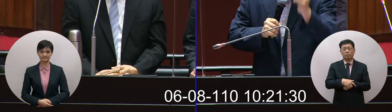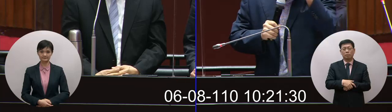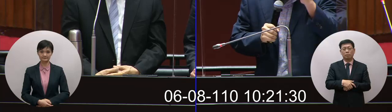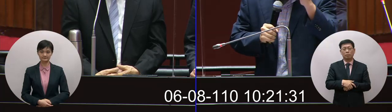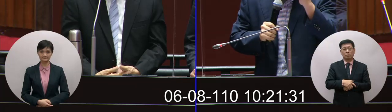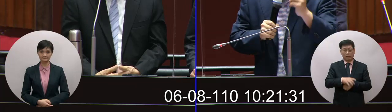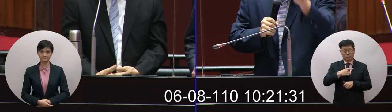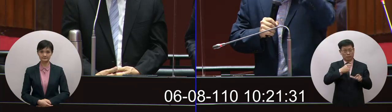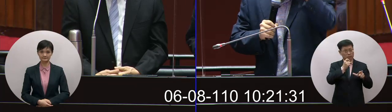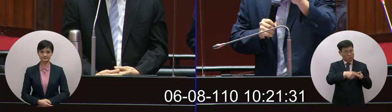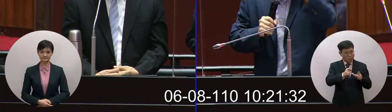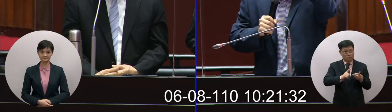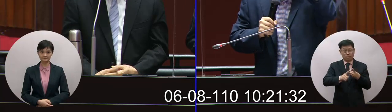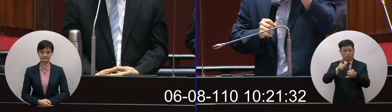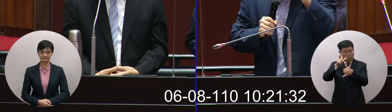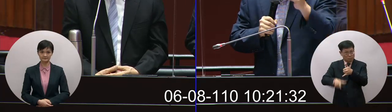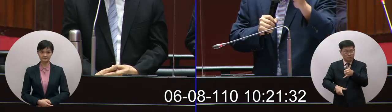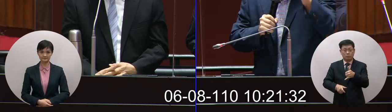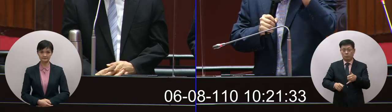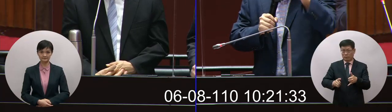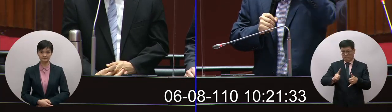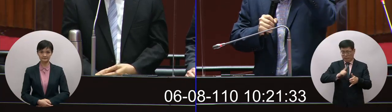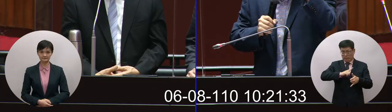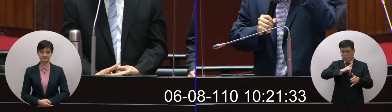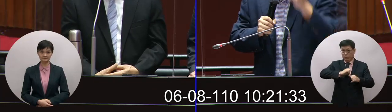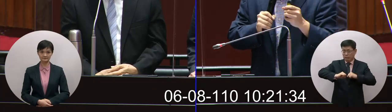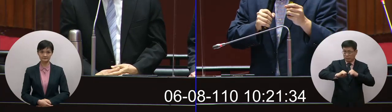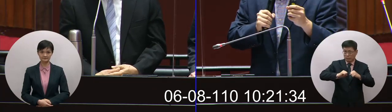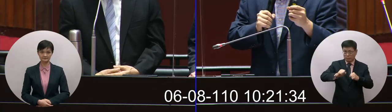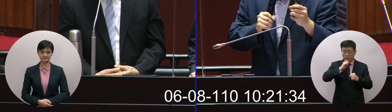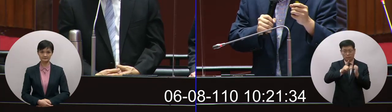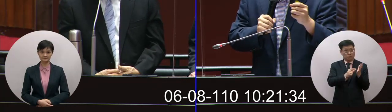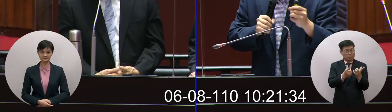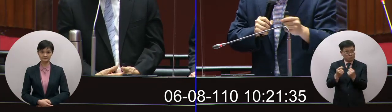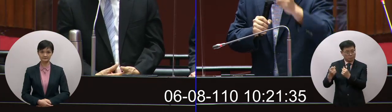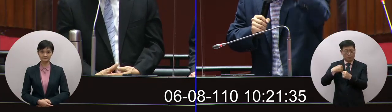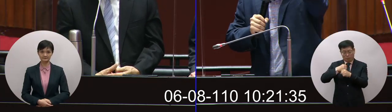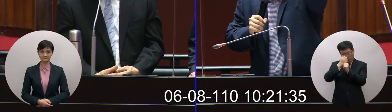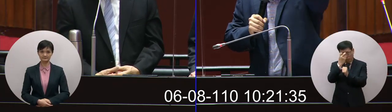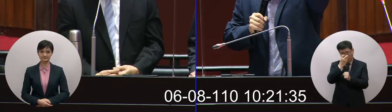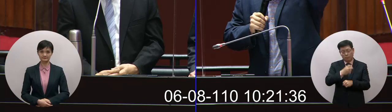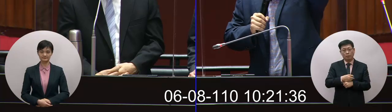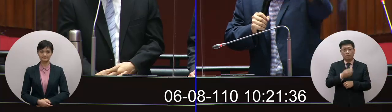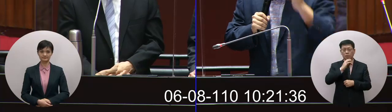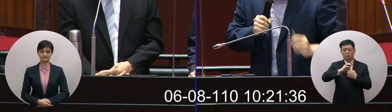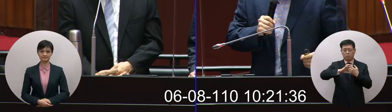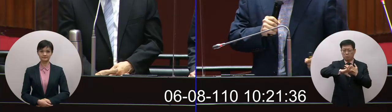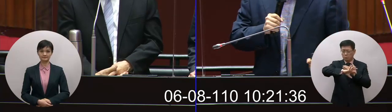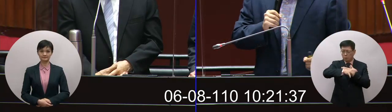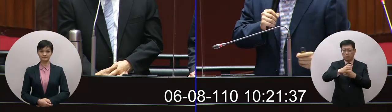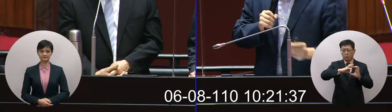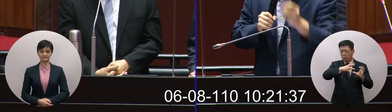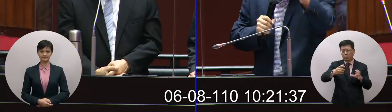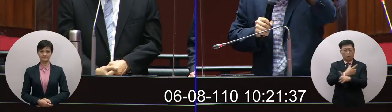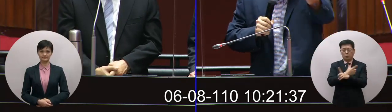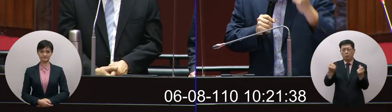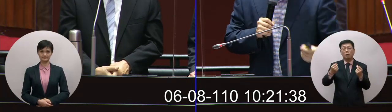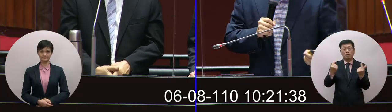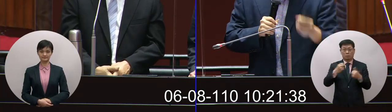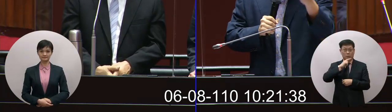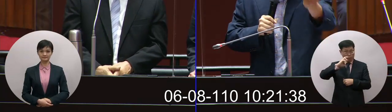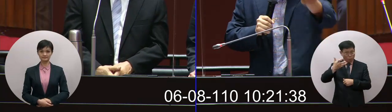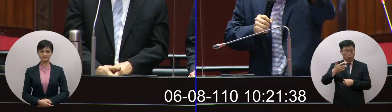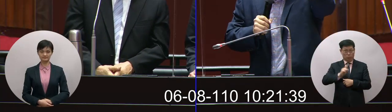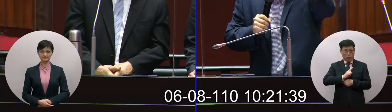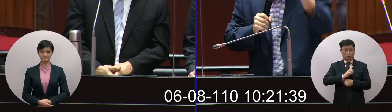所以企业而且个人的自主定期筛检，吼，应该是国际上的普遍的趋势。啊，英国甚至